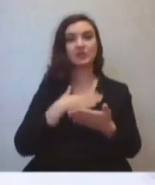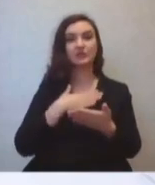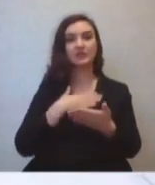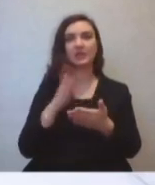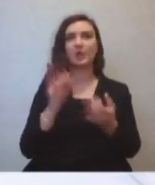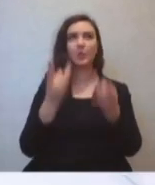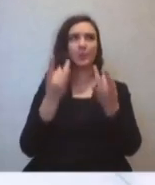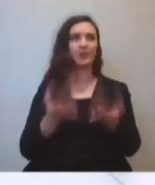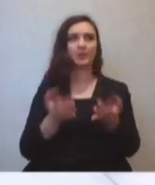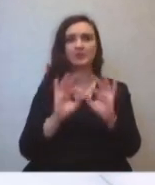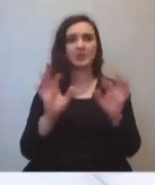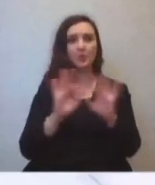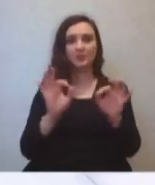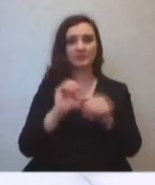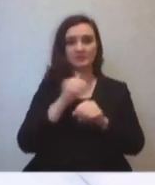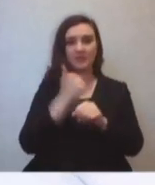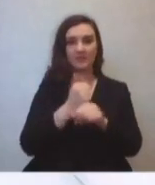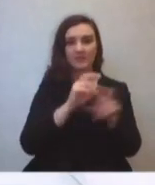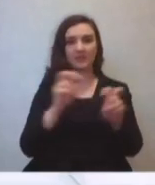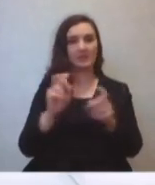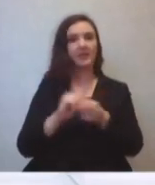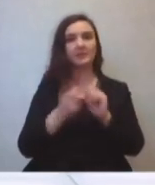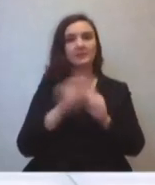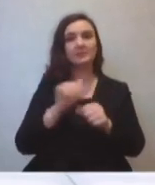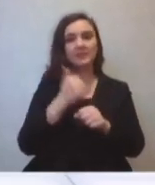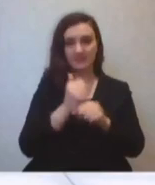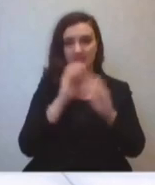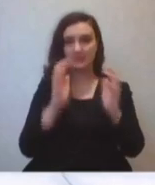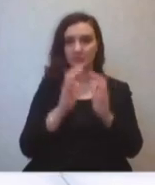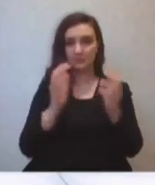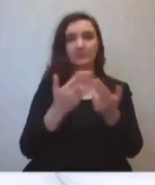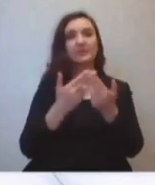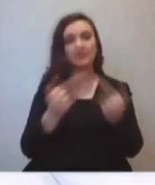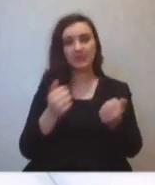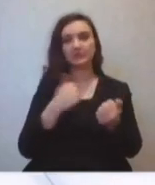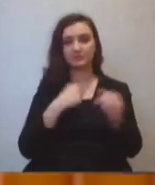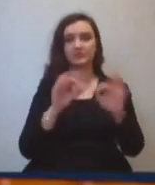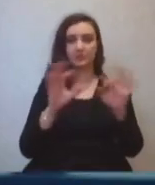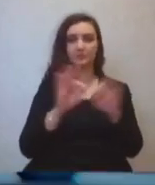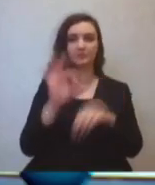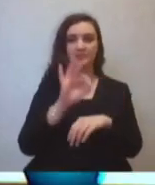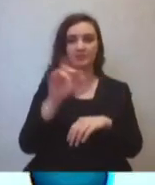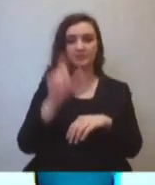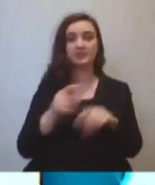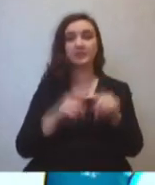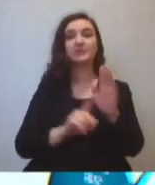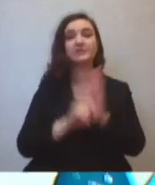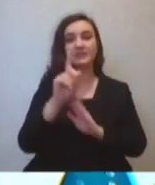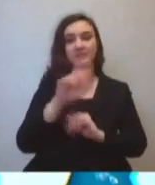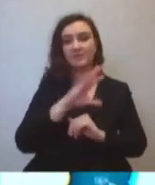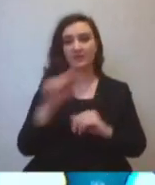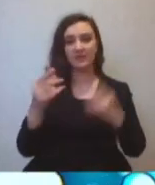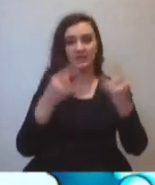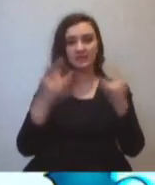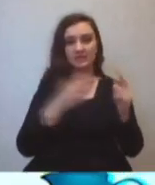არაუბრალოდ საუბრების თავი თემა, არამედ თავი საზრუნავი. Დიახ, ჩვენ საუბრობთ ადამიანზე. ასე ვიწყებ მე ყველა